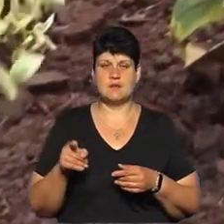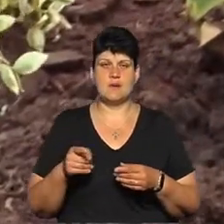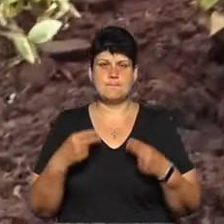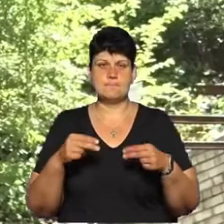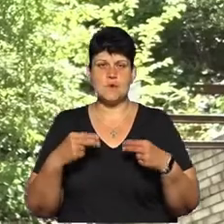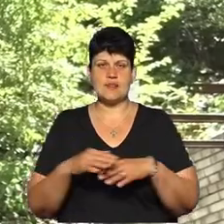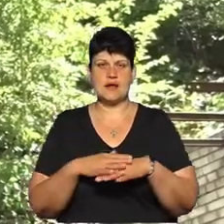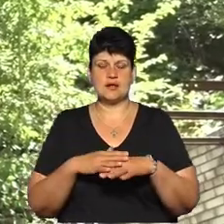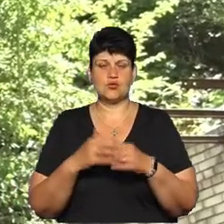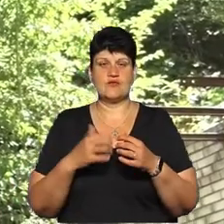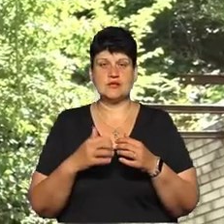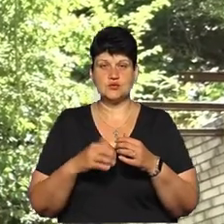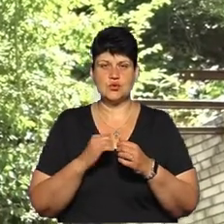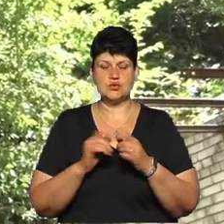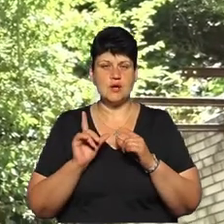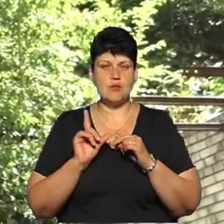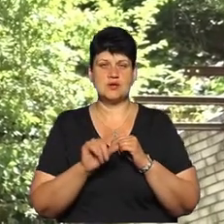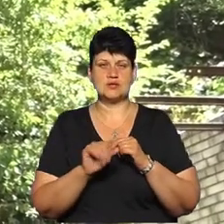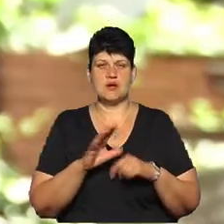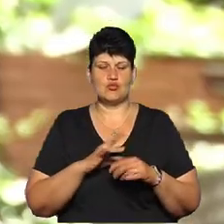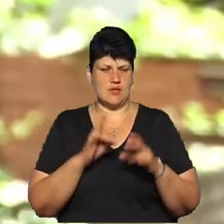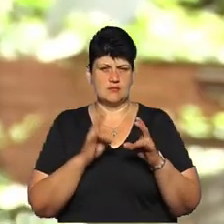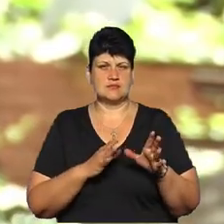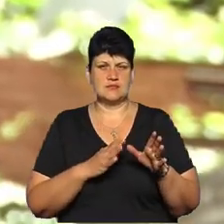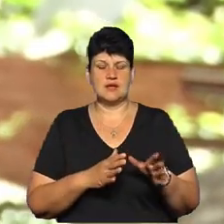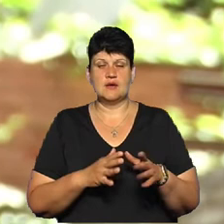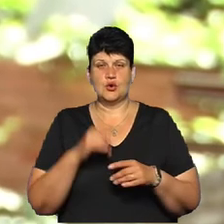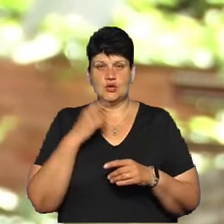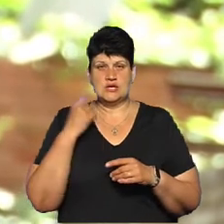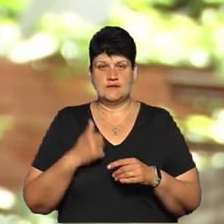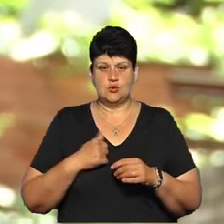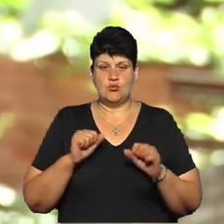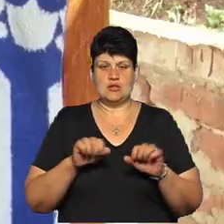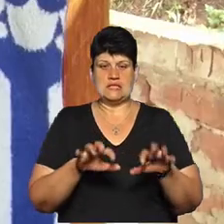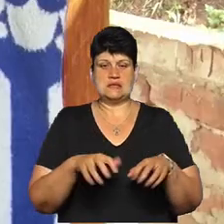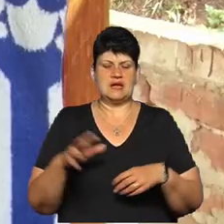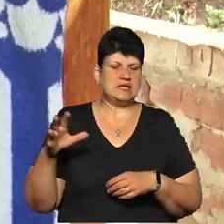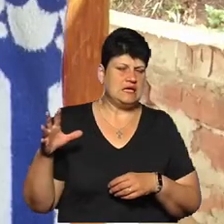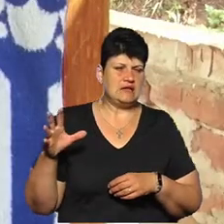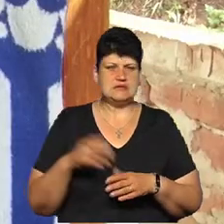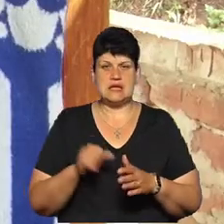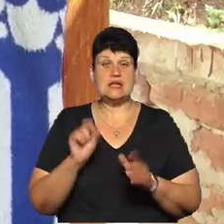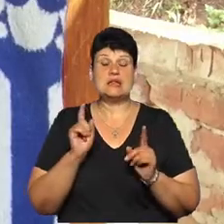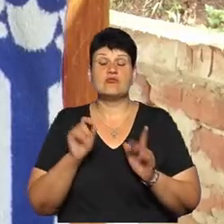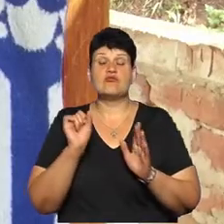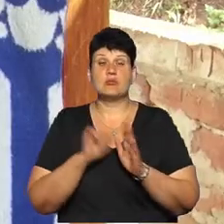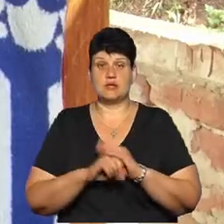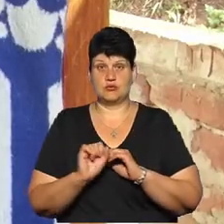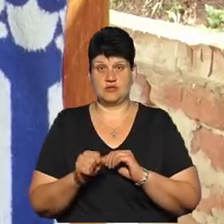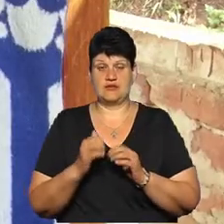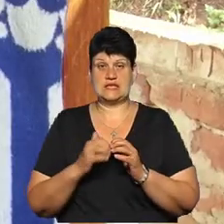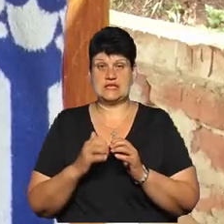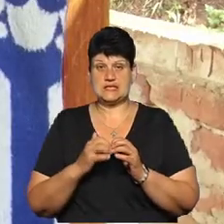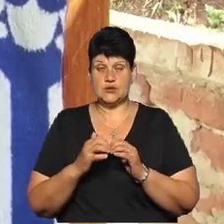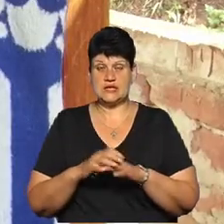ринку в Херсоні. Кожна поїздка, каже, була небезпечною, бо російські військові могли забрати все або й вбити. В самому Херсоні на базарі